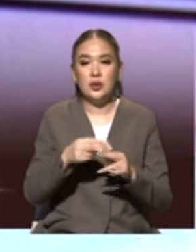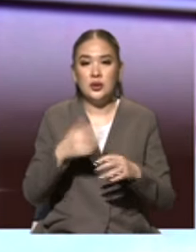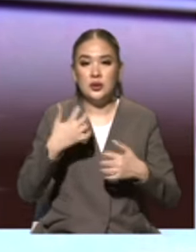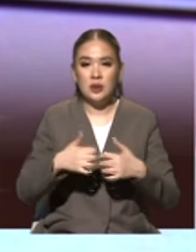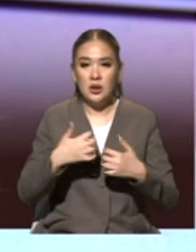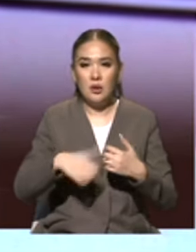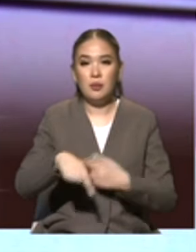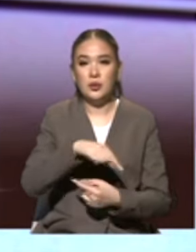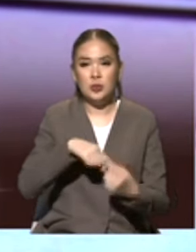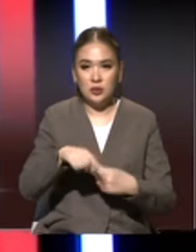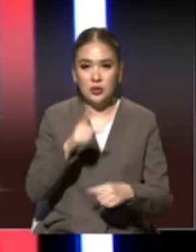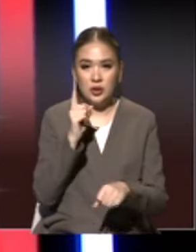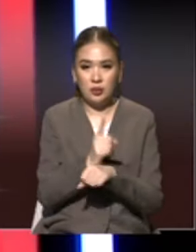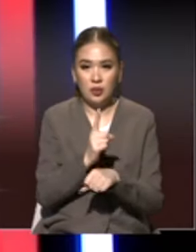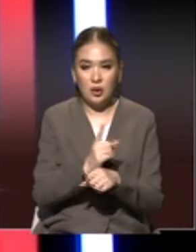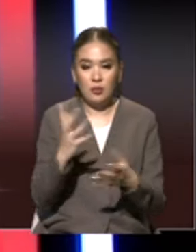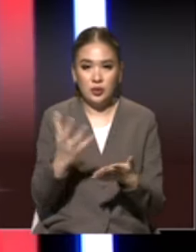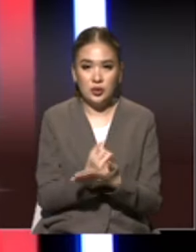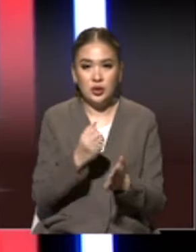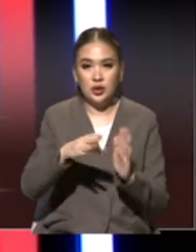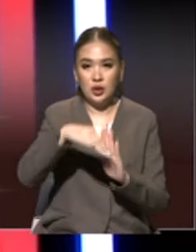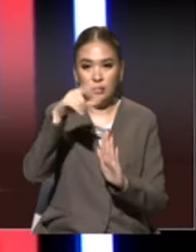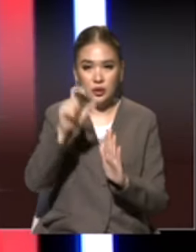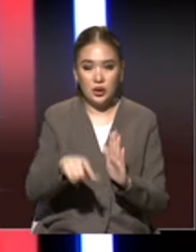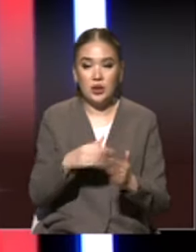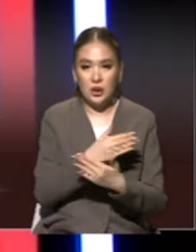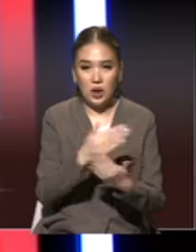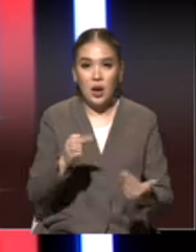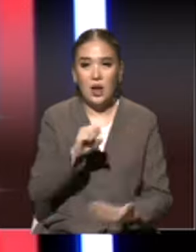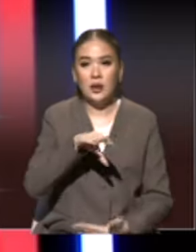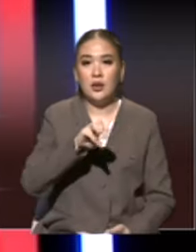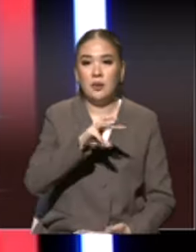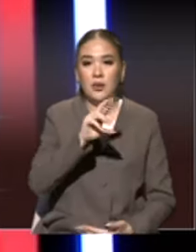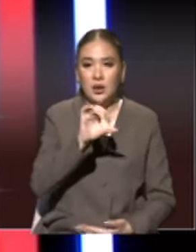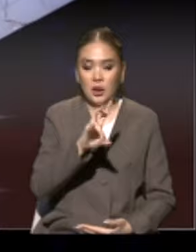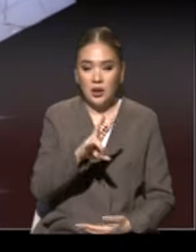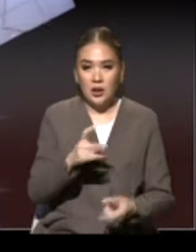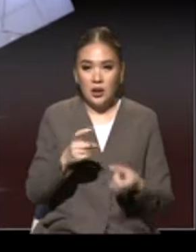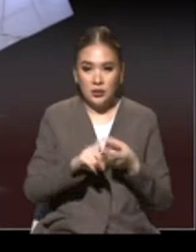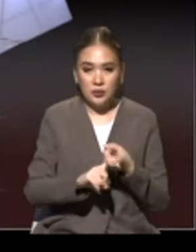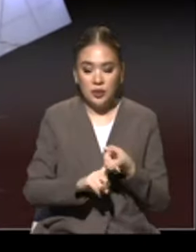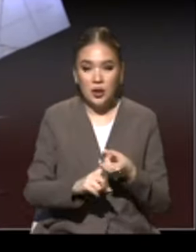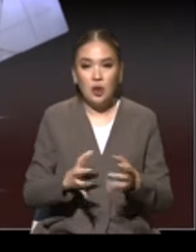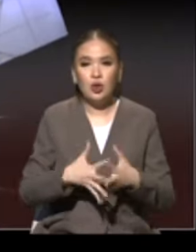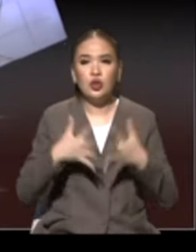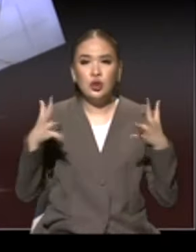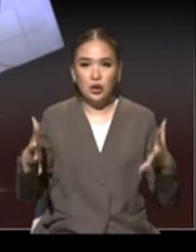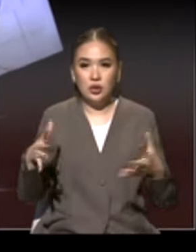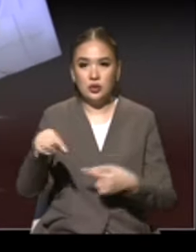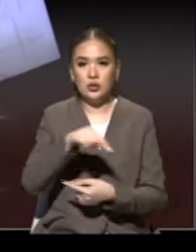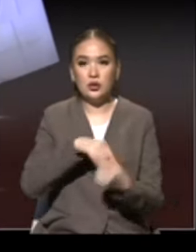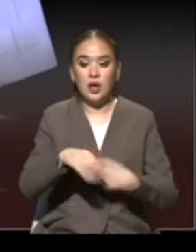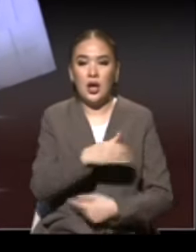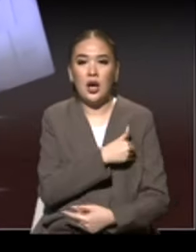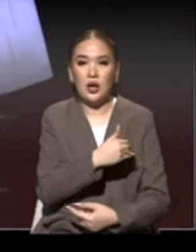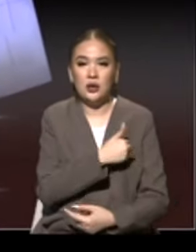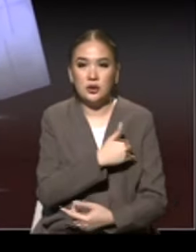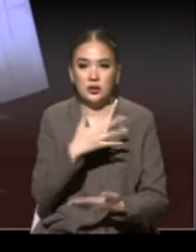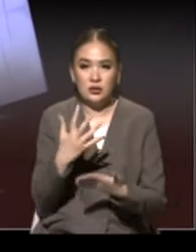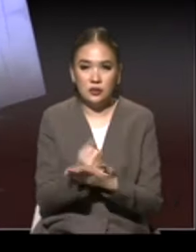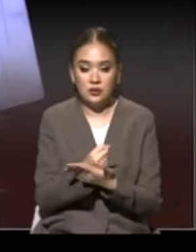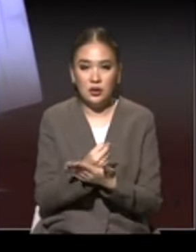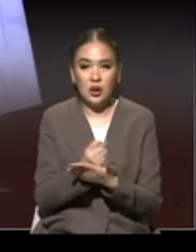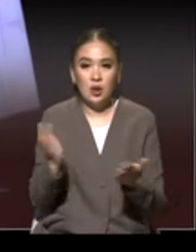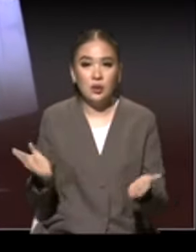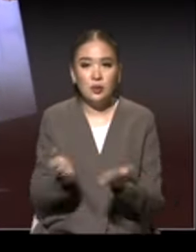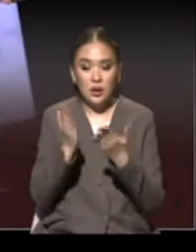салынды депутаттар тарапынан, жаңағы атамекен тарапынан. Бұларда ірі кәсіпкерлердің жасап отырған лоббиі. Мынау